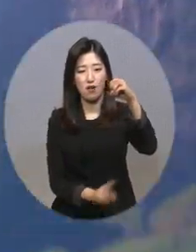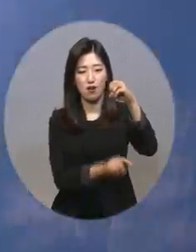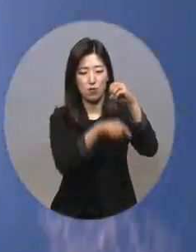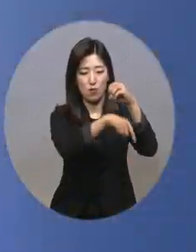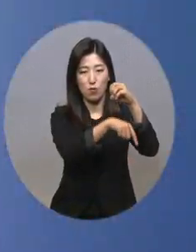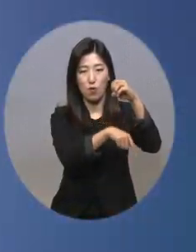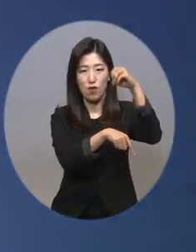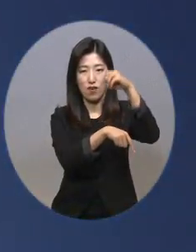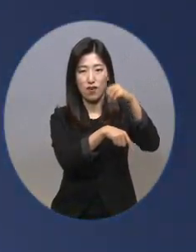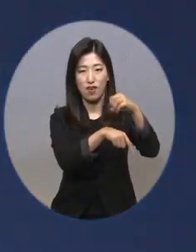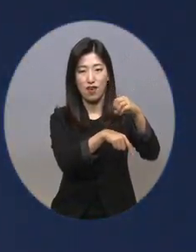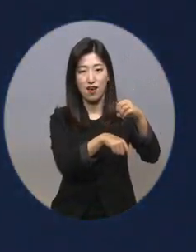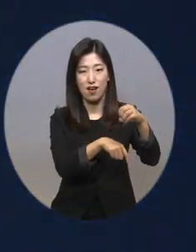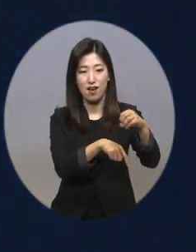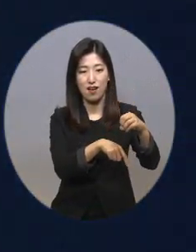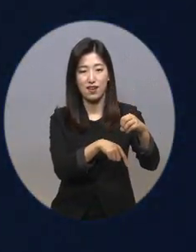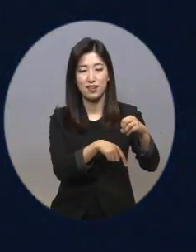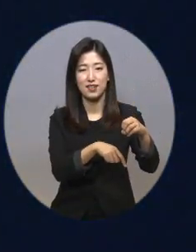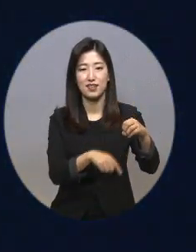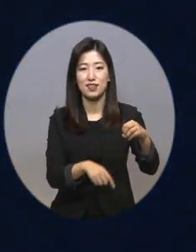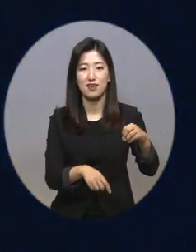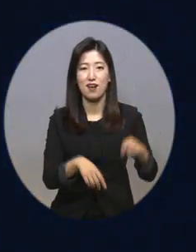cero a